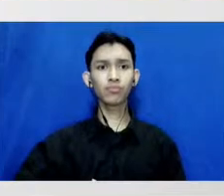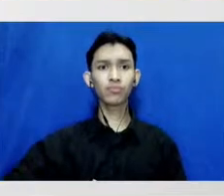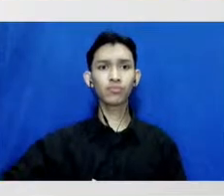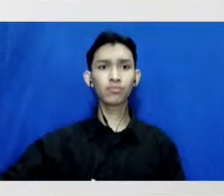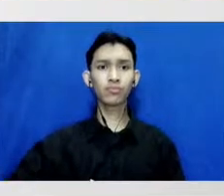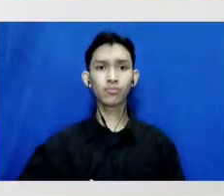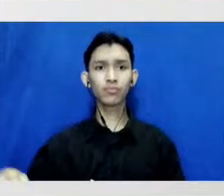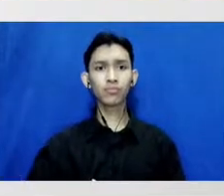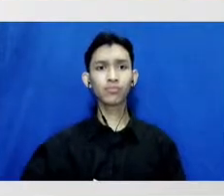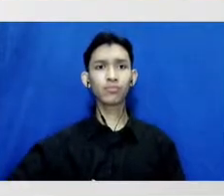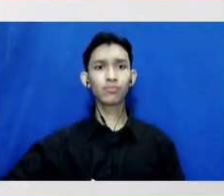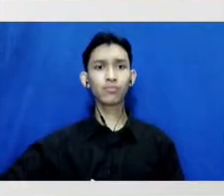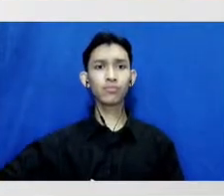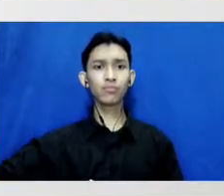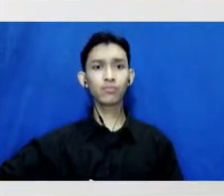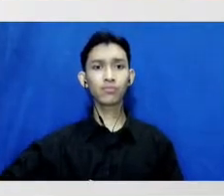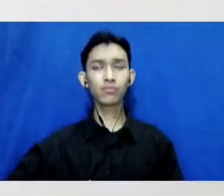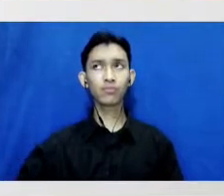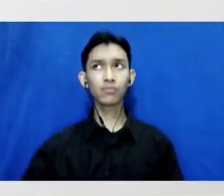materi presentasinya.